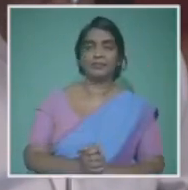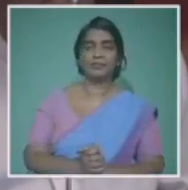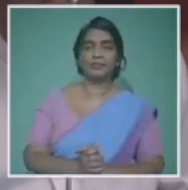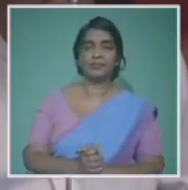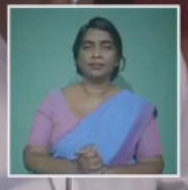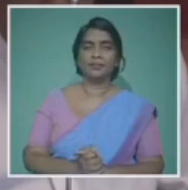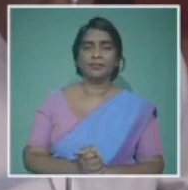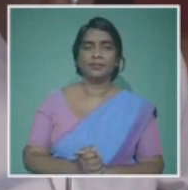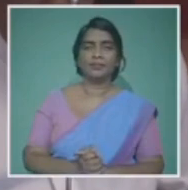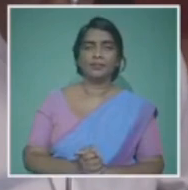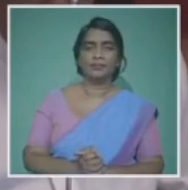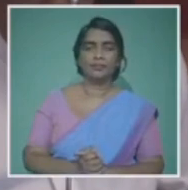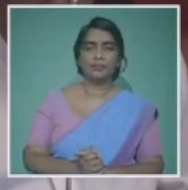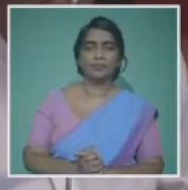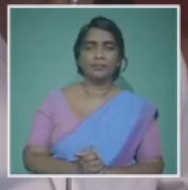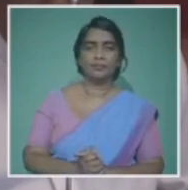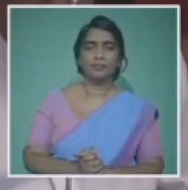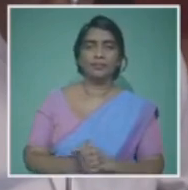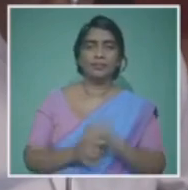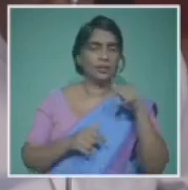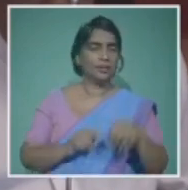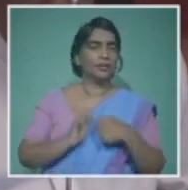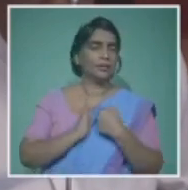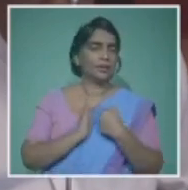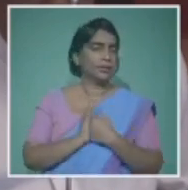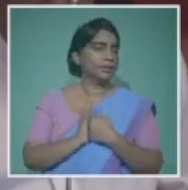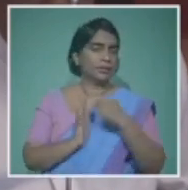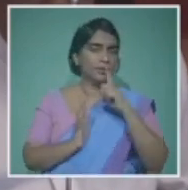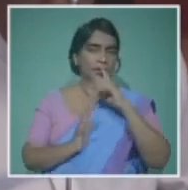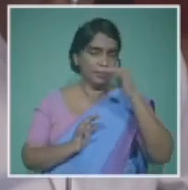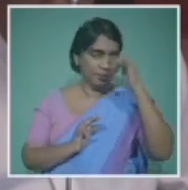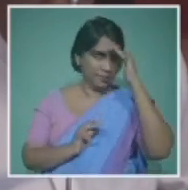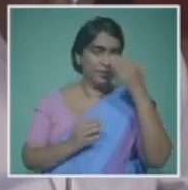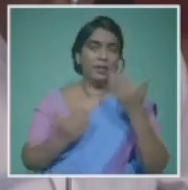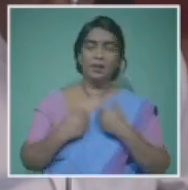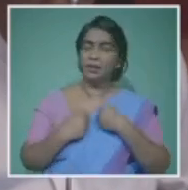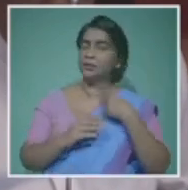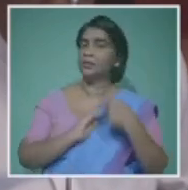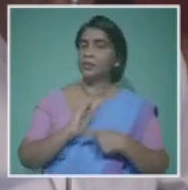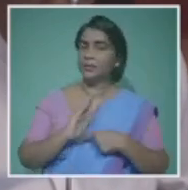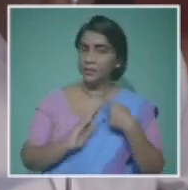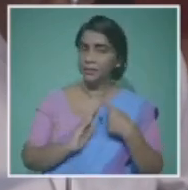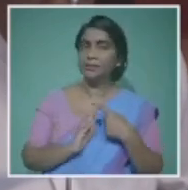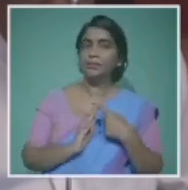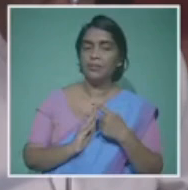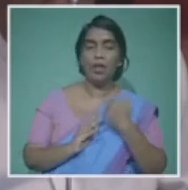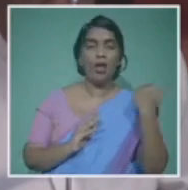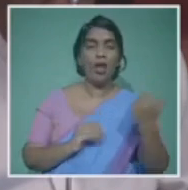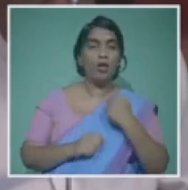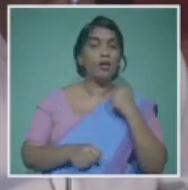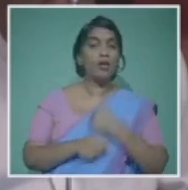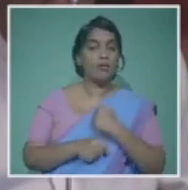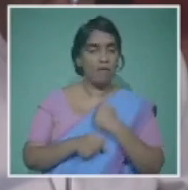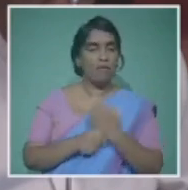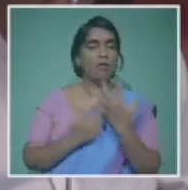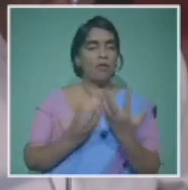එම නිසා අද ගරු කතානායකතුමනි අපේ රටට අලුත් ආණ්ඩුවක්